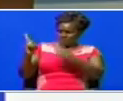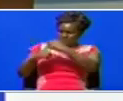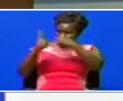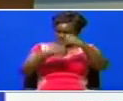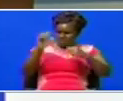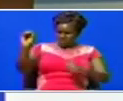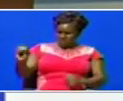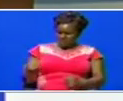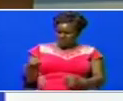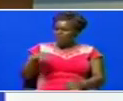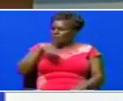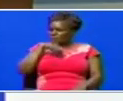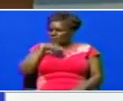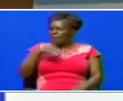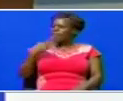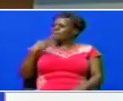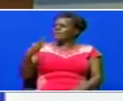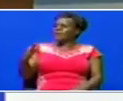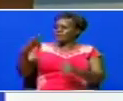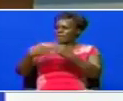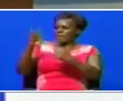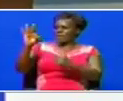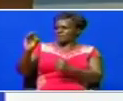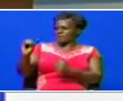0.66%. Raila Odinga,